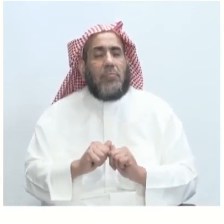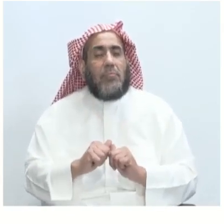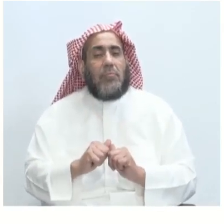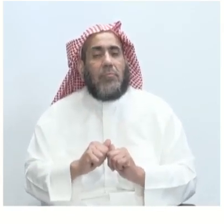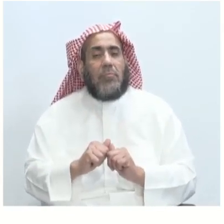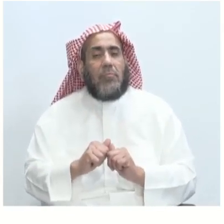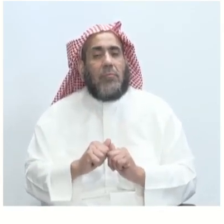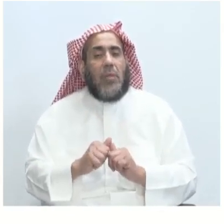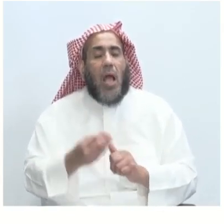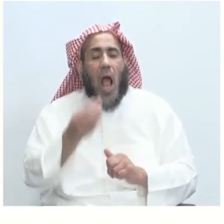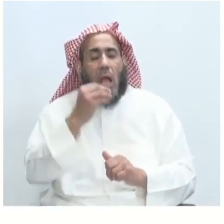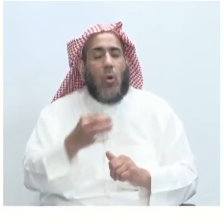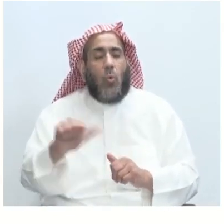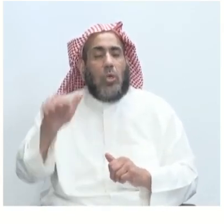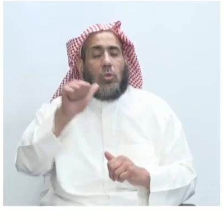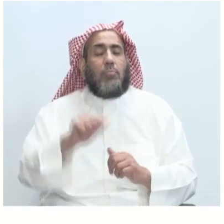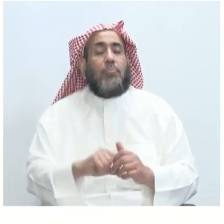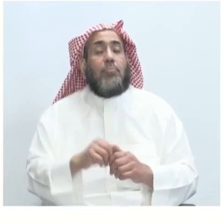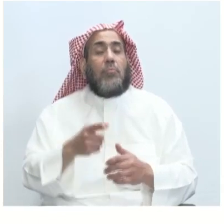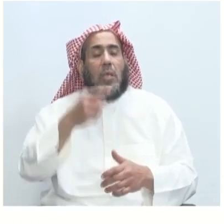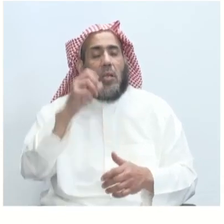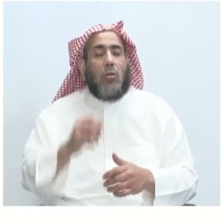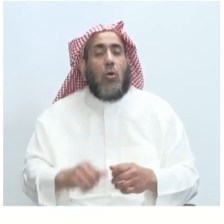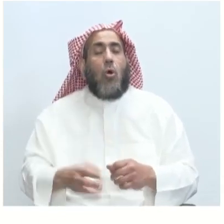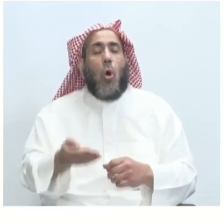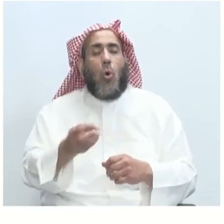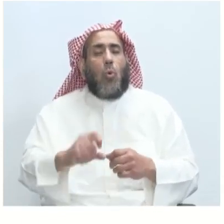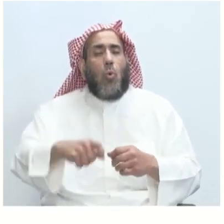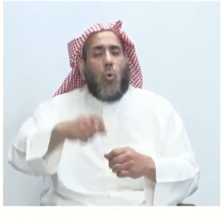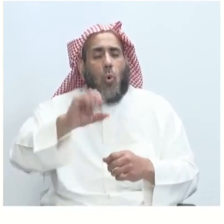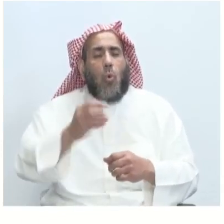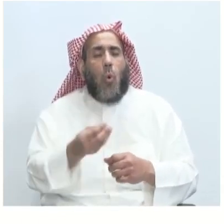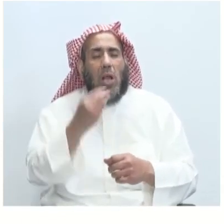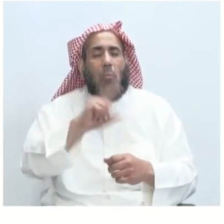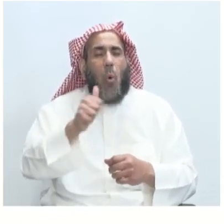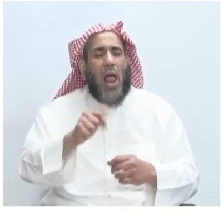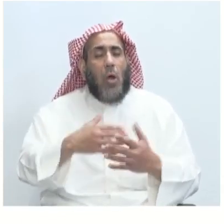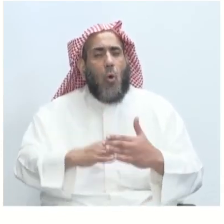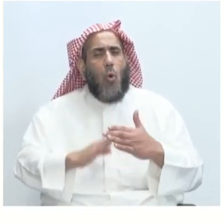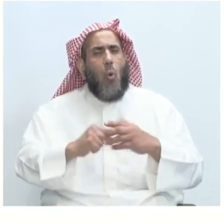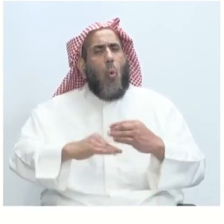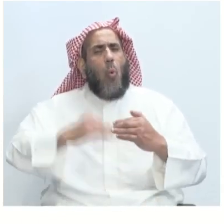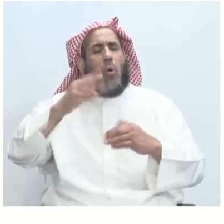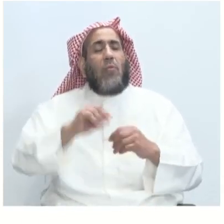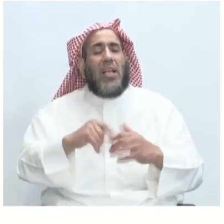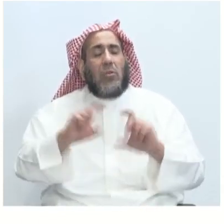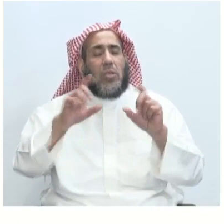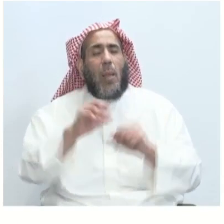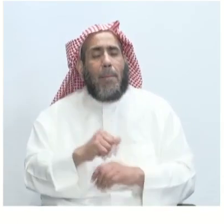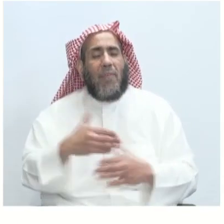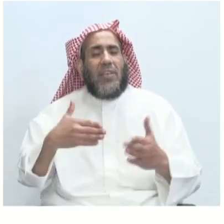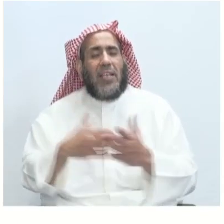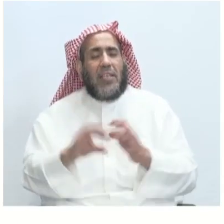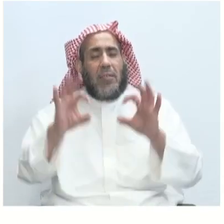الطلاب الاكل والشرب فاذا كلوا واشربوا ولا تسرفوا وحديث النبي صلى الله عليه وسلم في حديثه او في